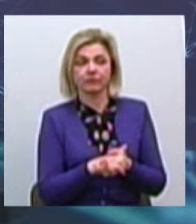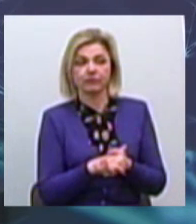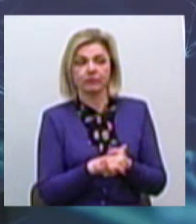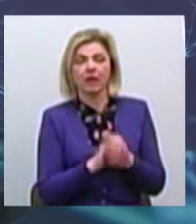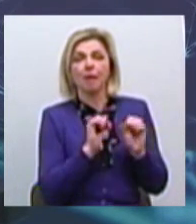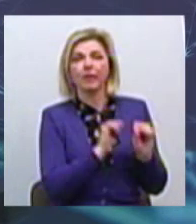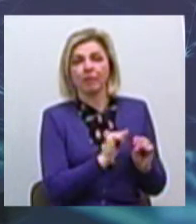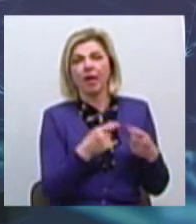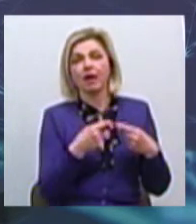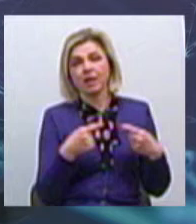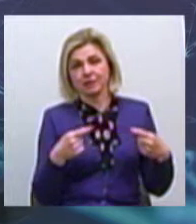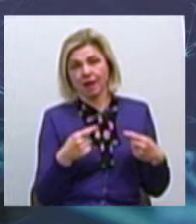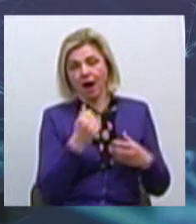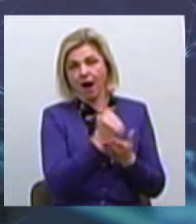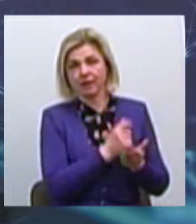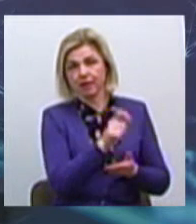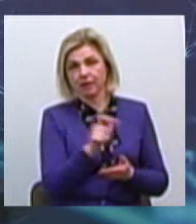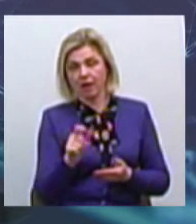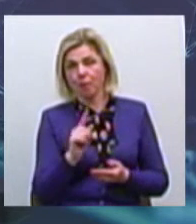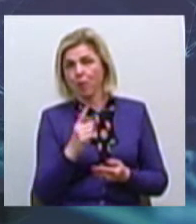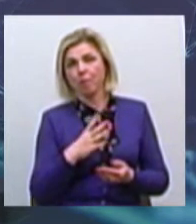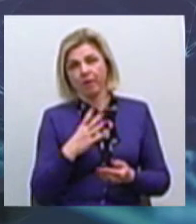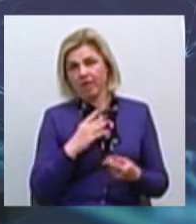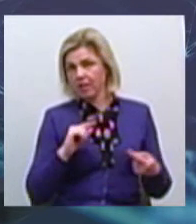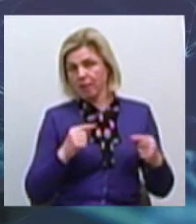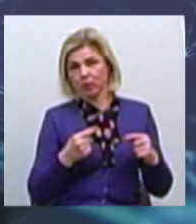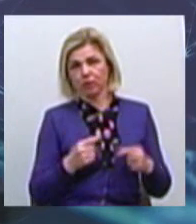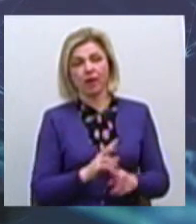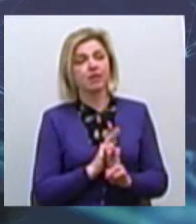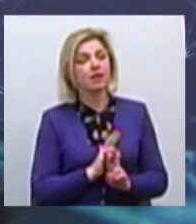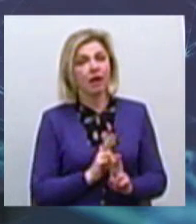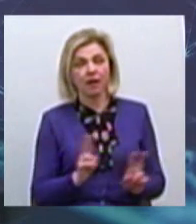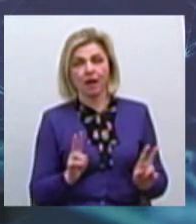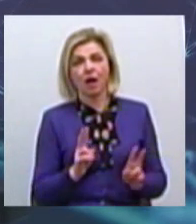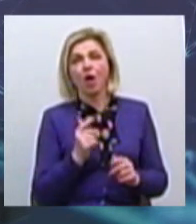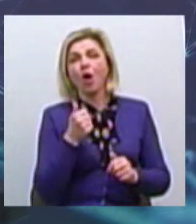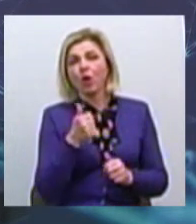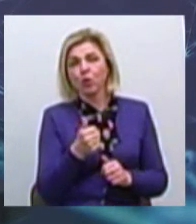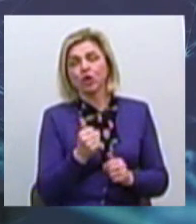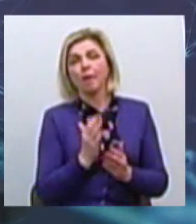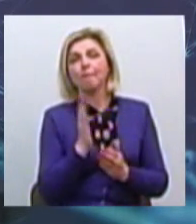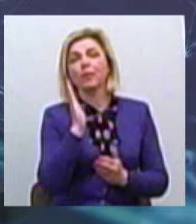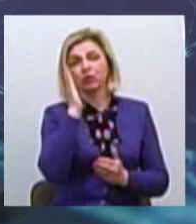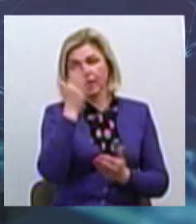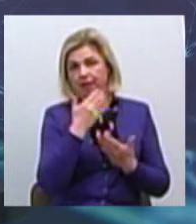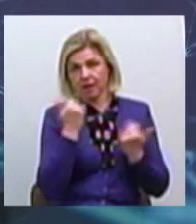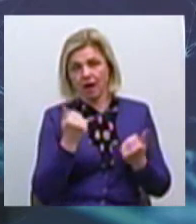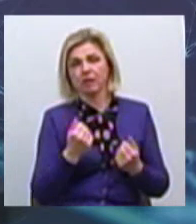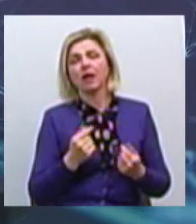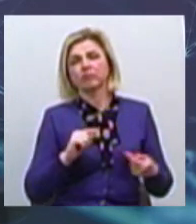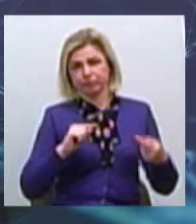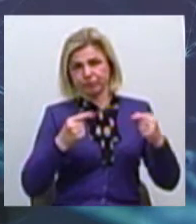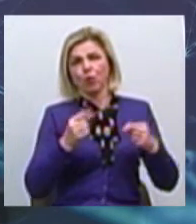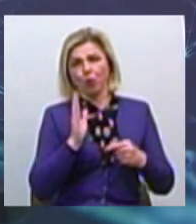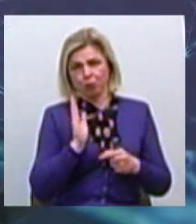прихильники різних кандидатів, адже напруга інколи доворожне щодо подолання? Никаких позитивных предпосылок нет, напряжение будет,